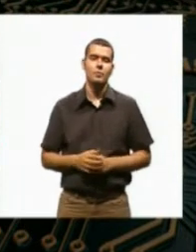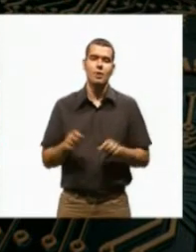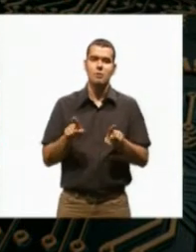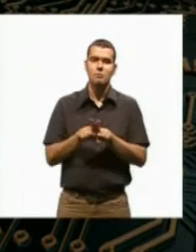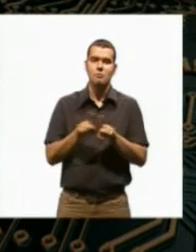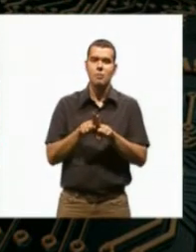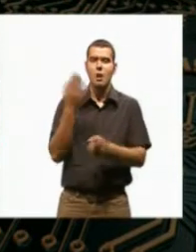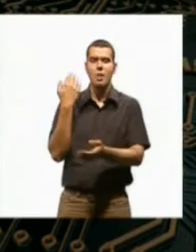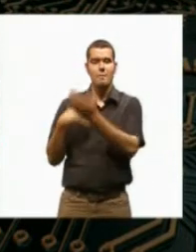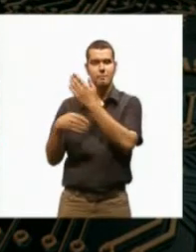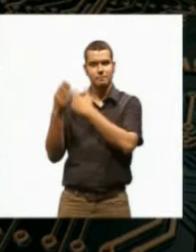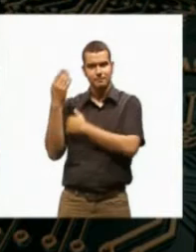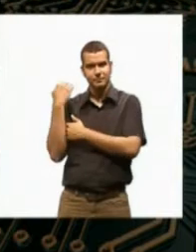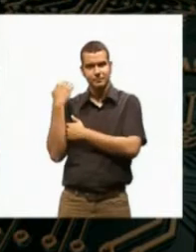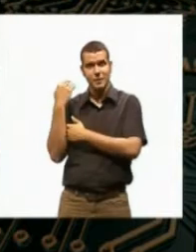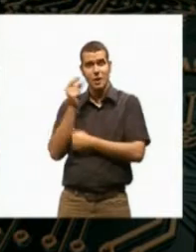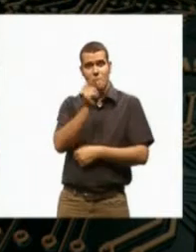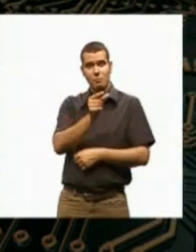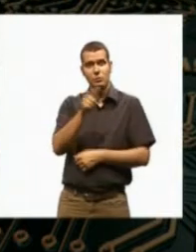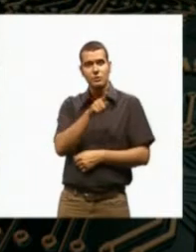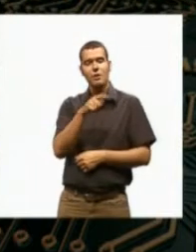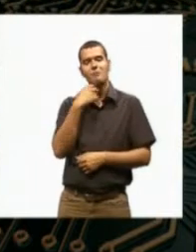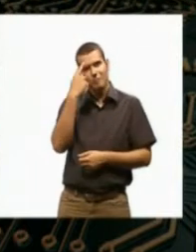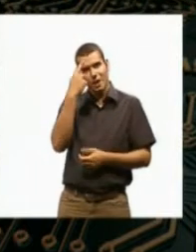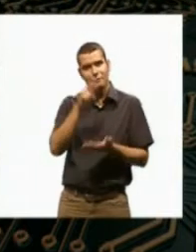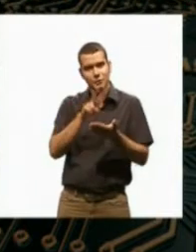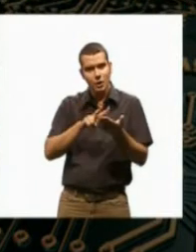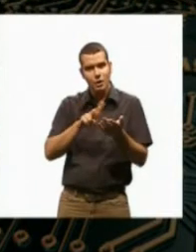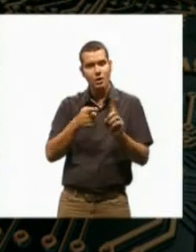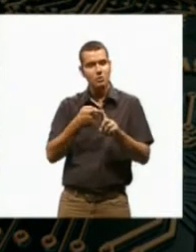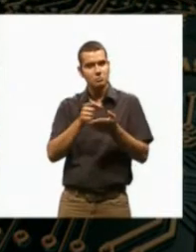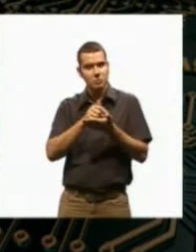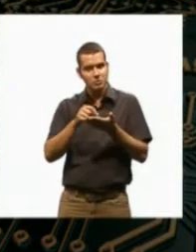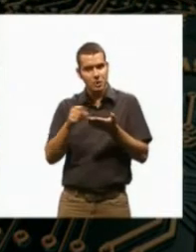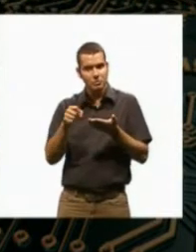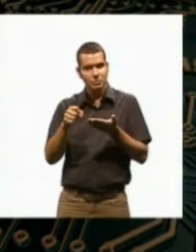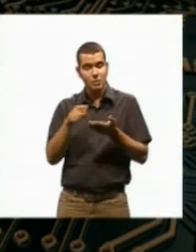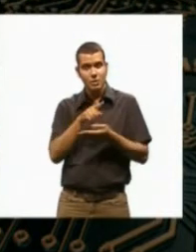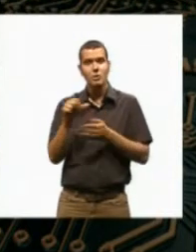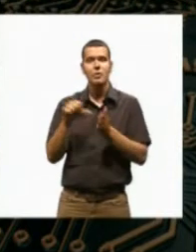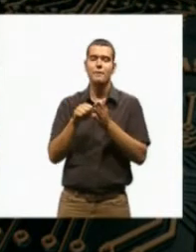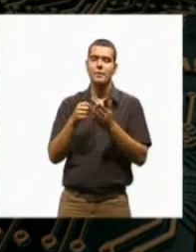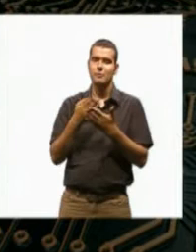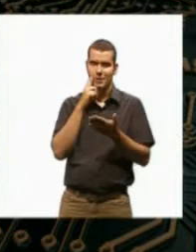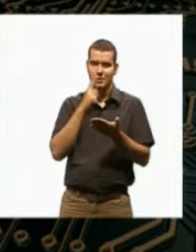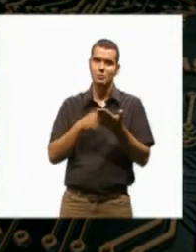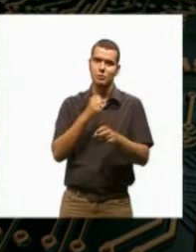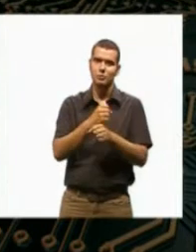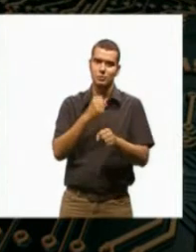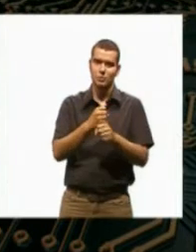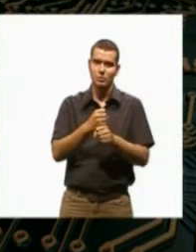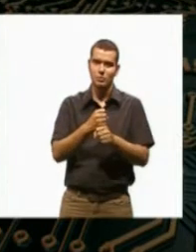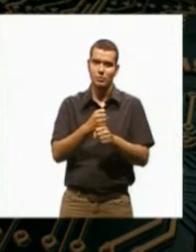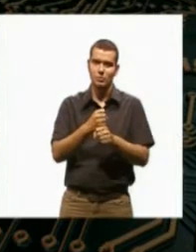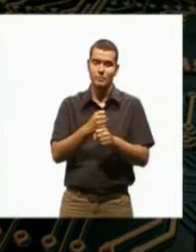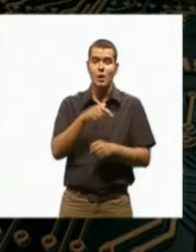ħalma zmini lo konan isu l-ek interlitterat għandek xċanż li kollok aċċess għal ptħed mal għal posta xoll